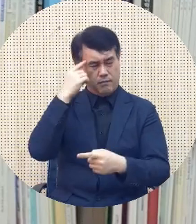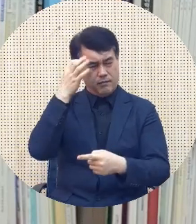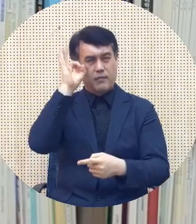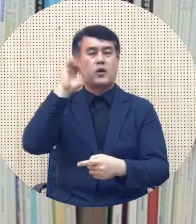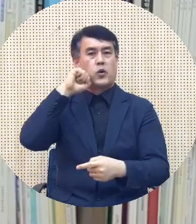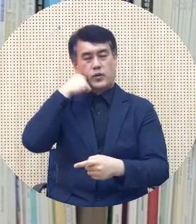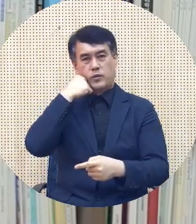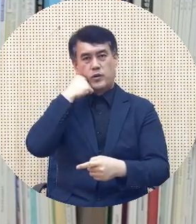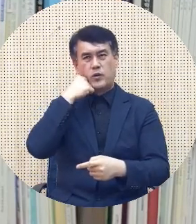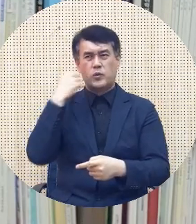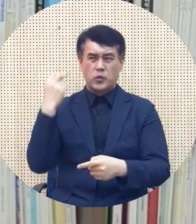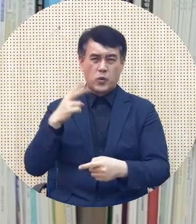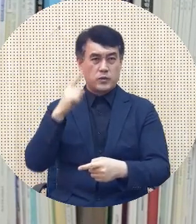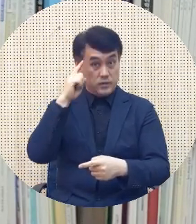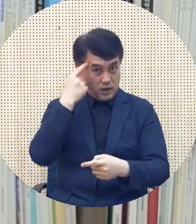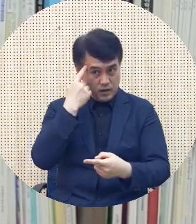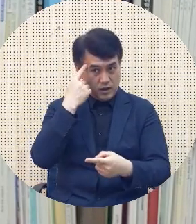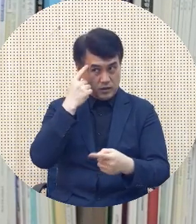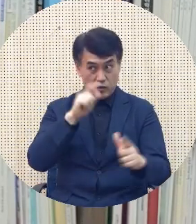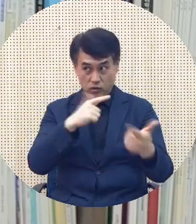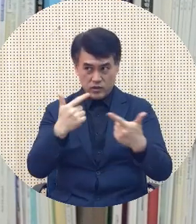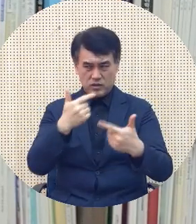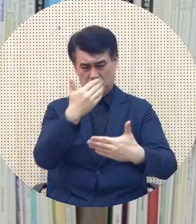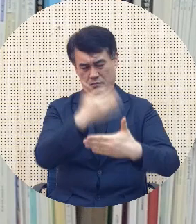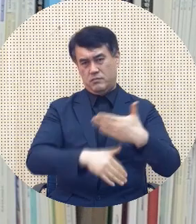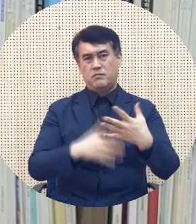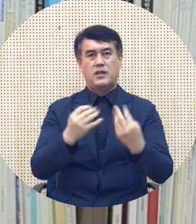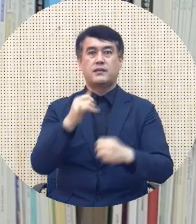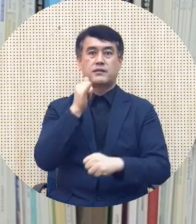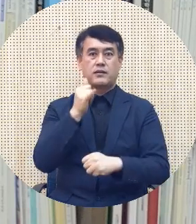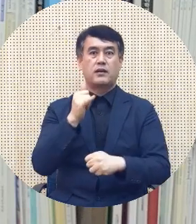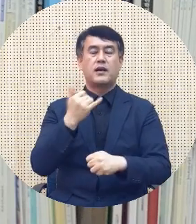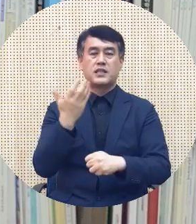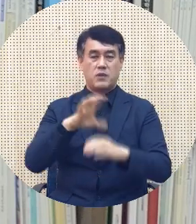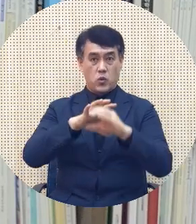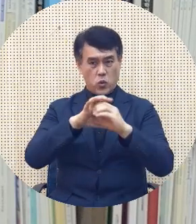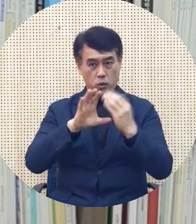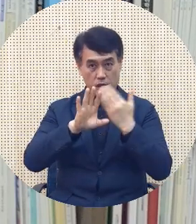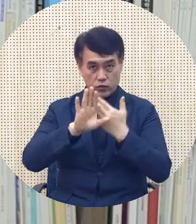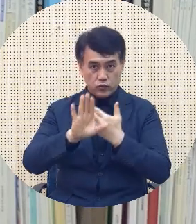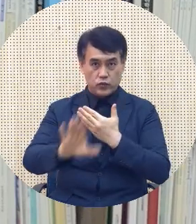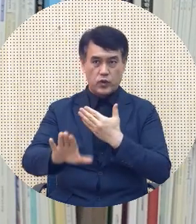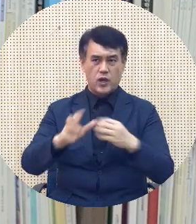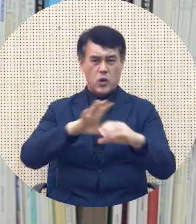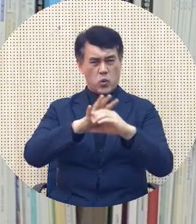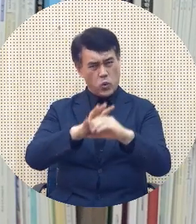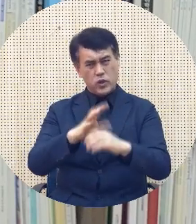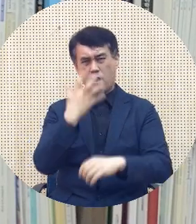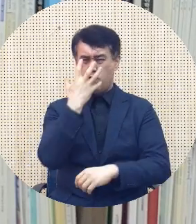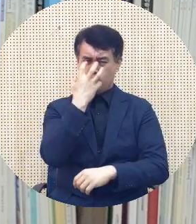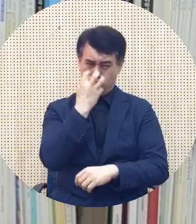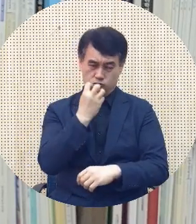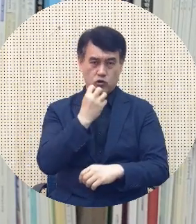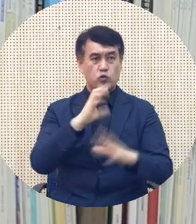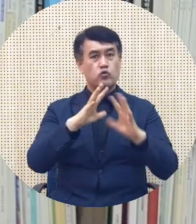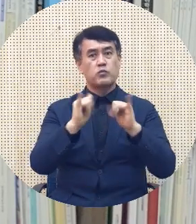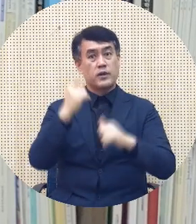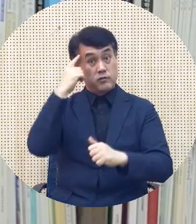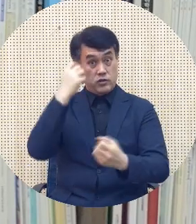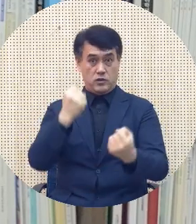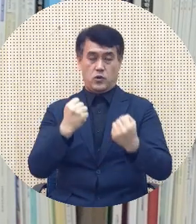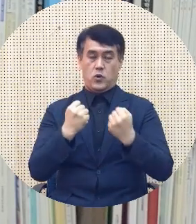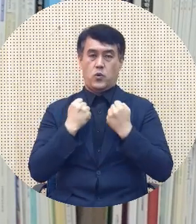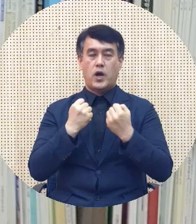고려 대상에서도 늘 소외되고는 합니다. 하지만 코로나19 이후에 코로나 우울 등 국민들의